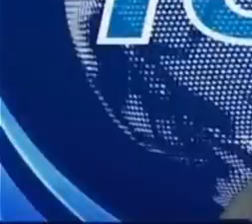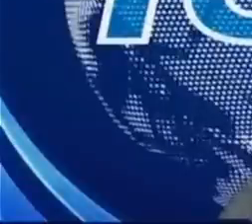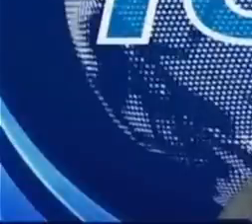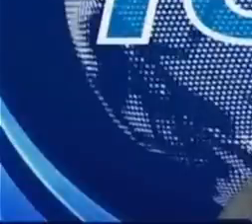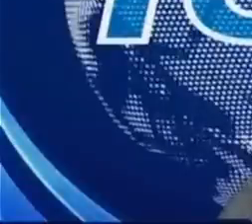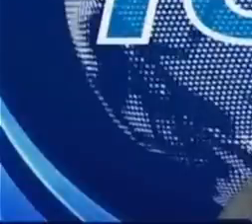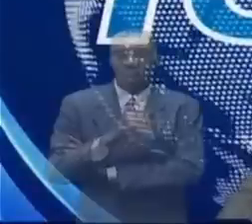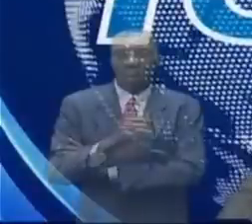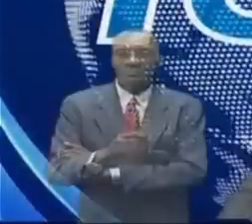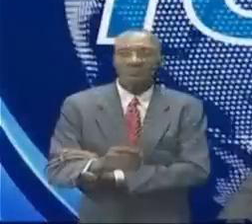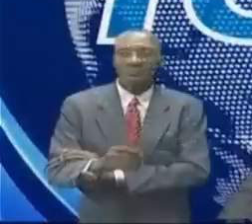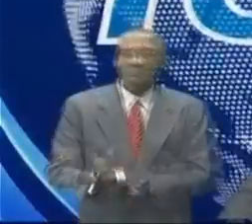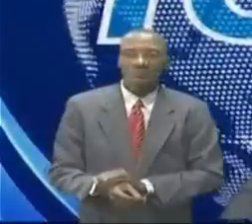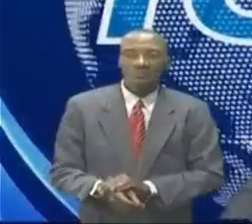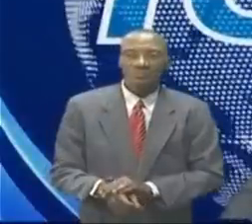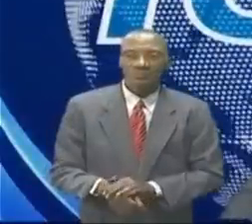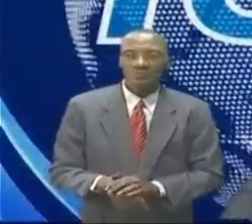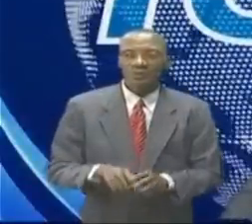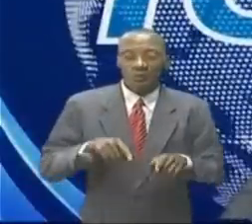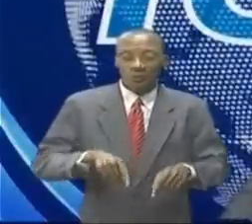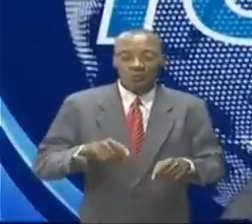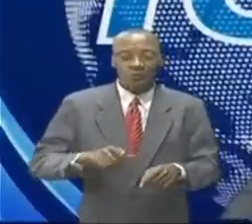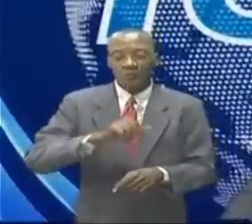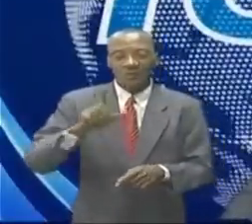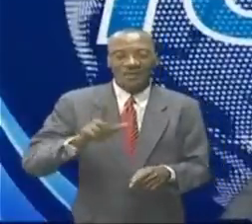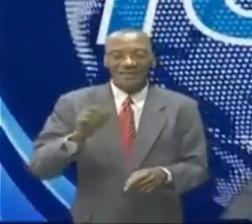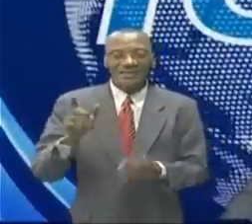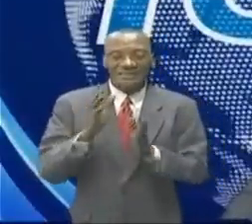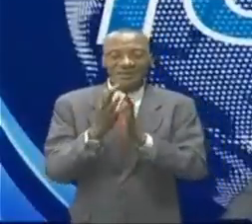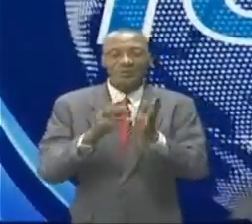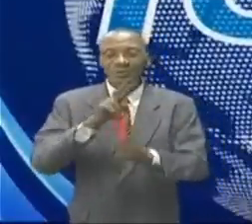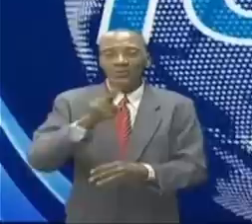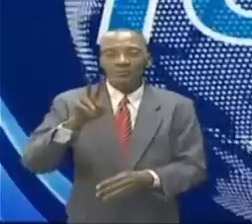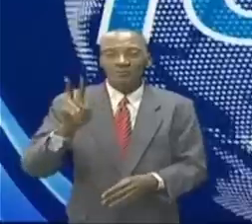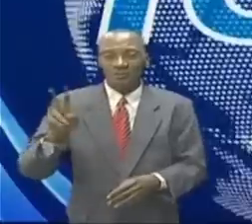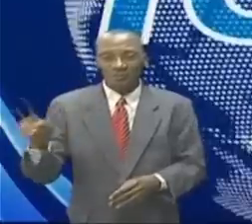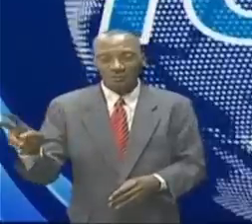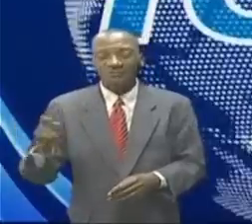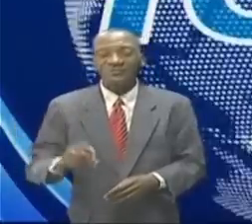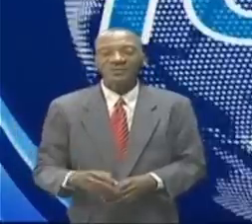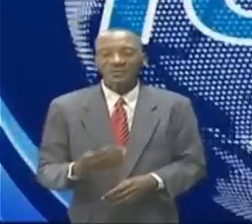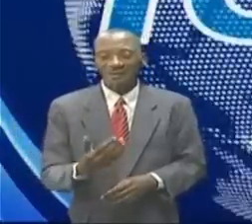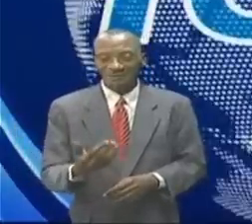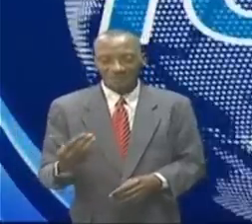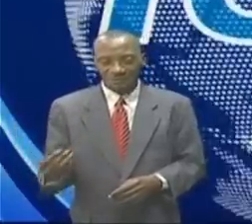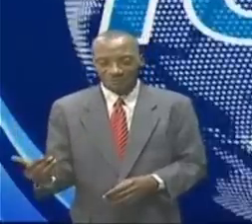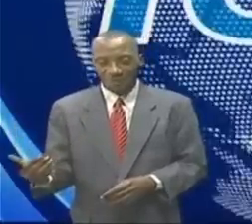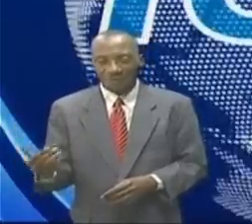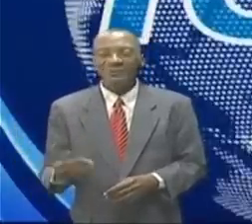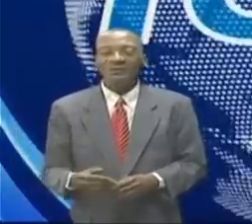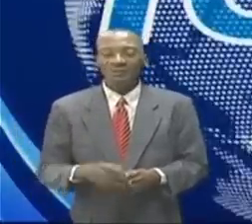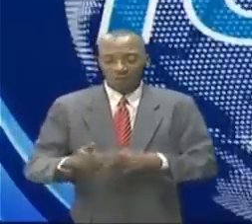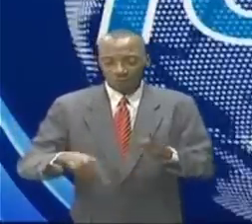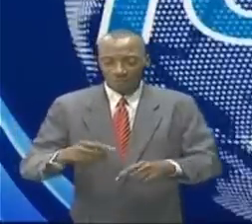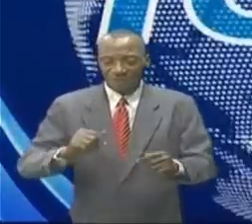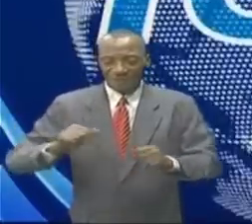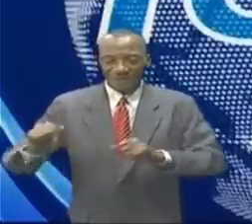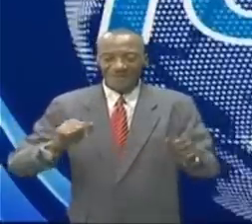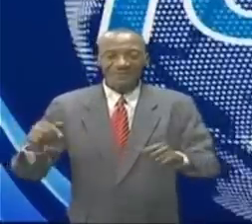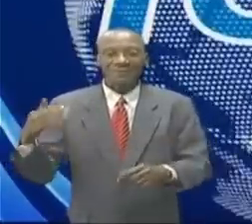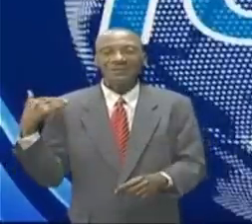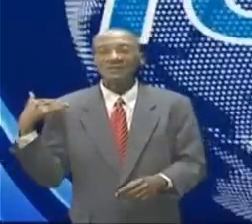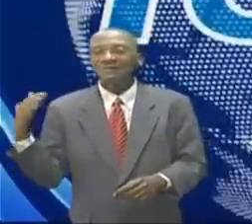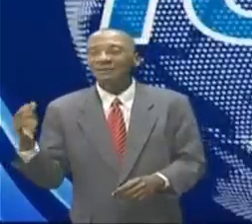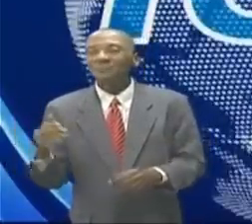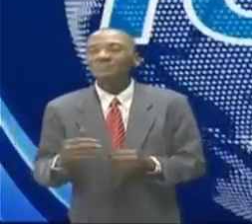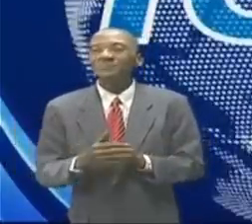Nous sommes lundi 18 juillet 2022. C'est aujourd'hui que les élèves finalistes du cycle secondaire vont devoir mesurer leurs connaissances à travers des épreuves